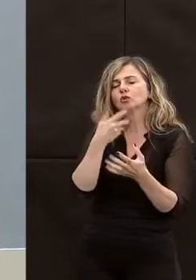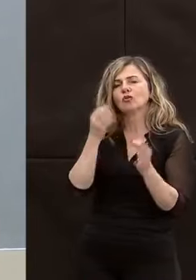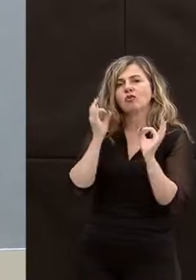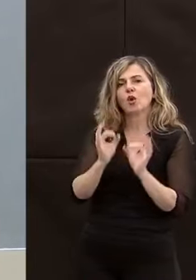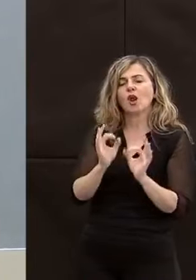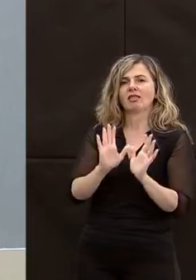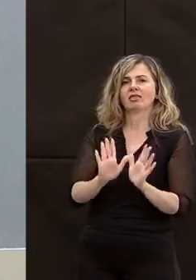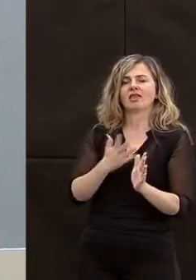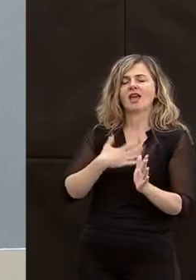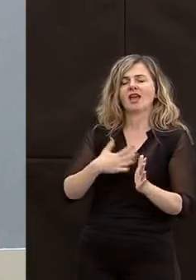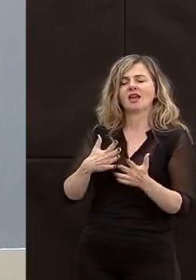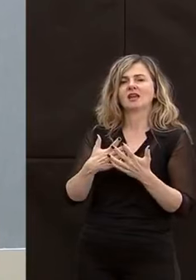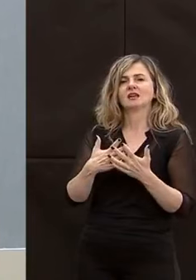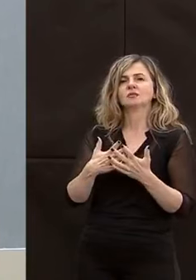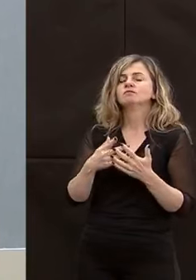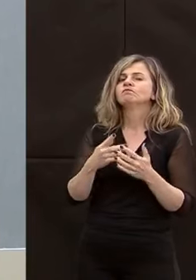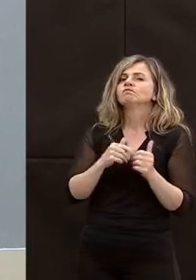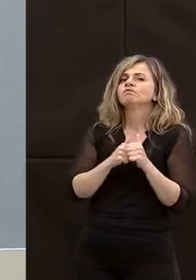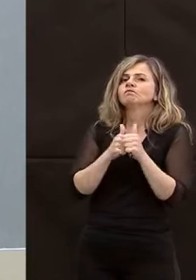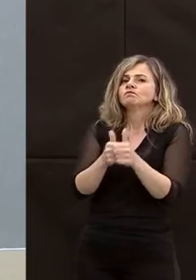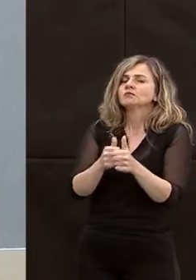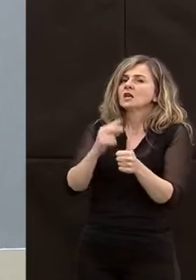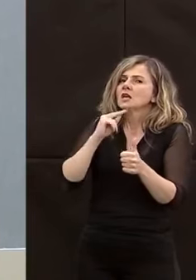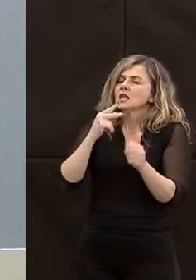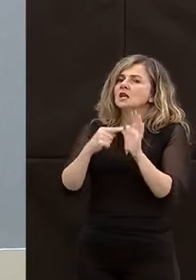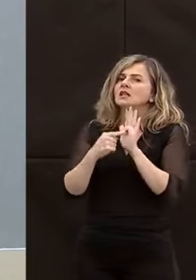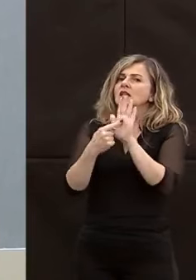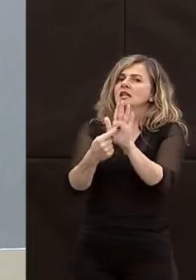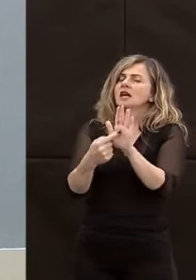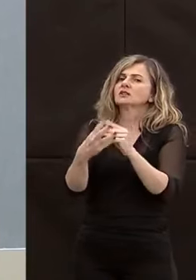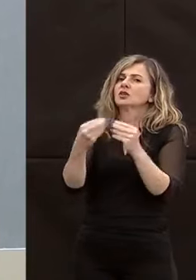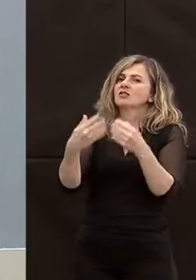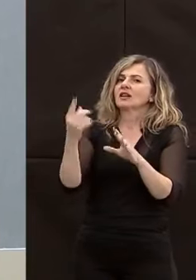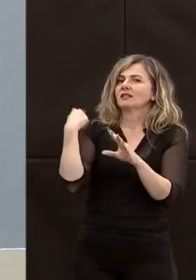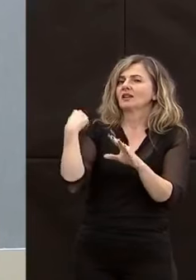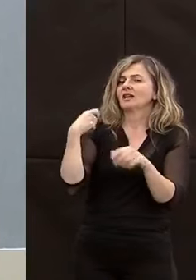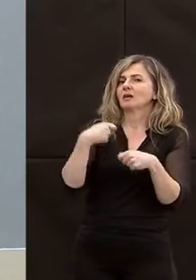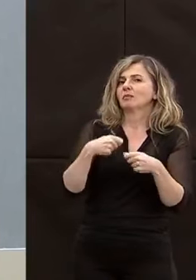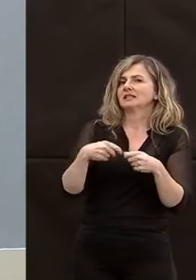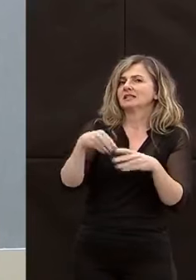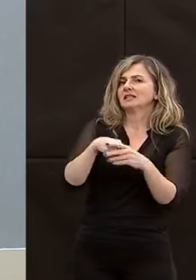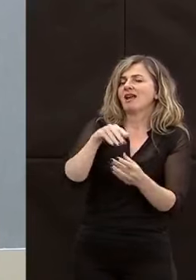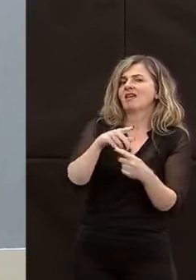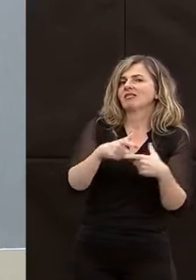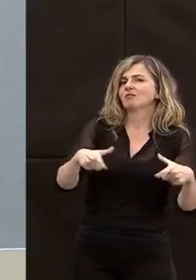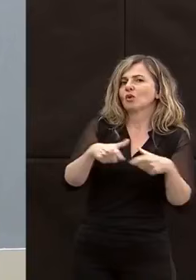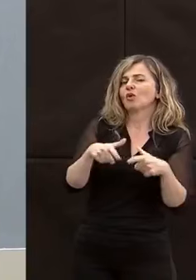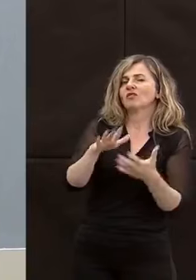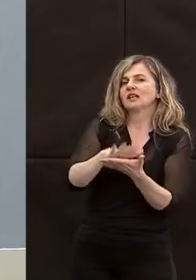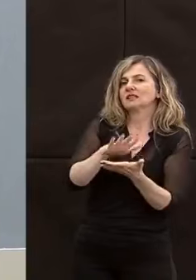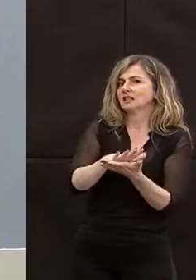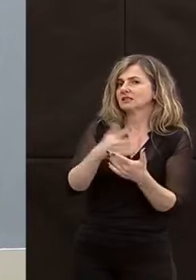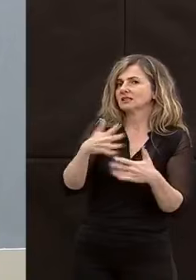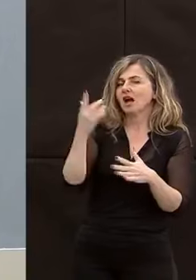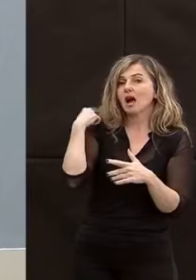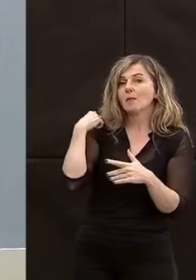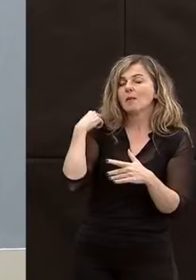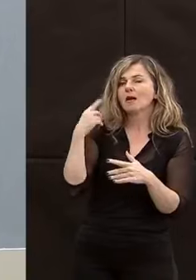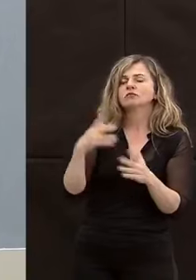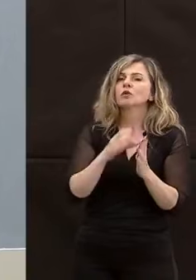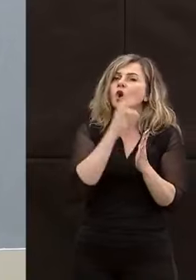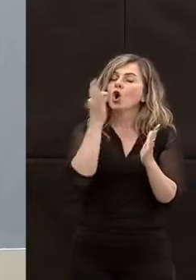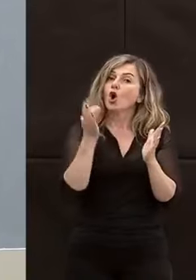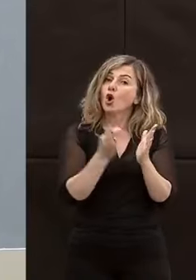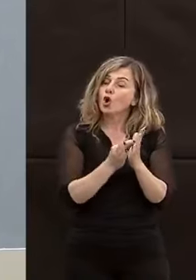seguito delle dichiarazioni fatte ieri dal presidente in conferenza stampa c'è stata oggi la